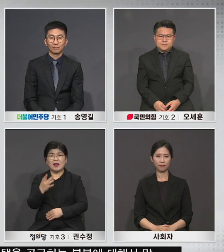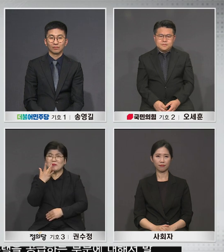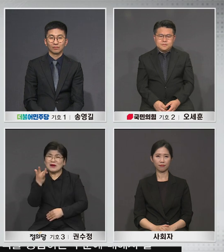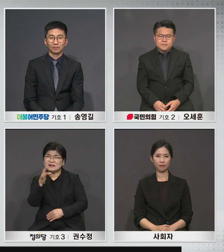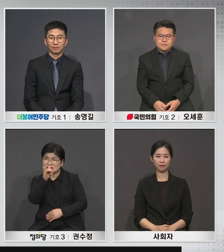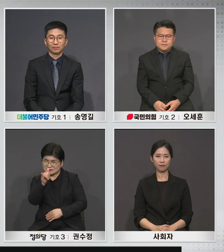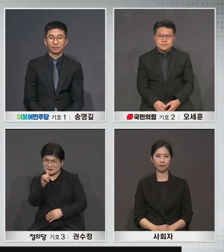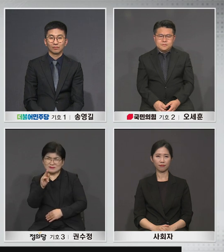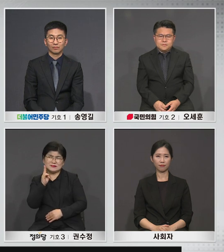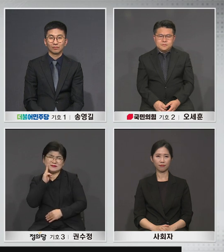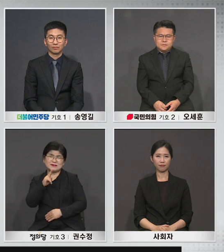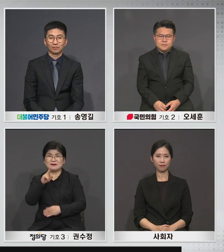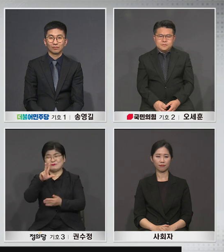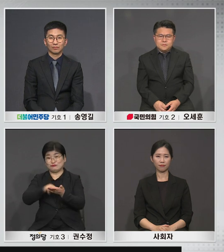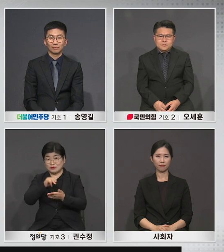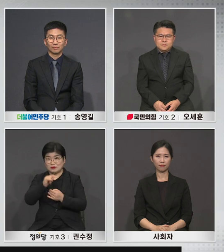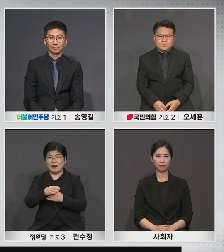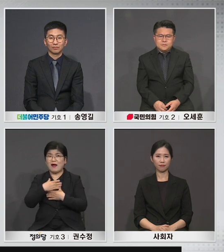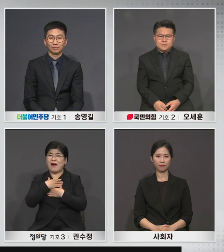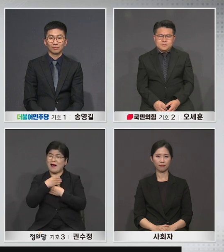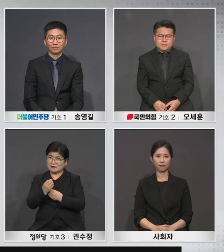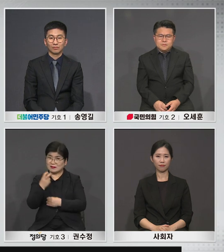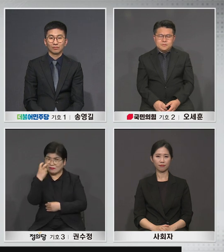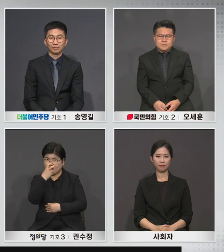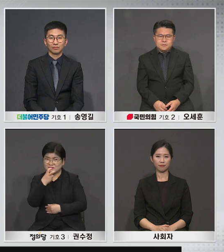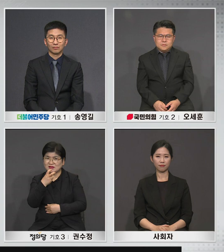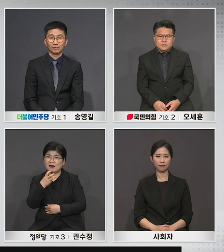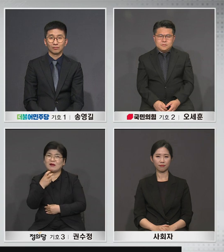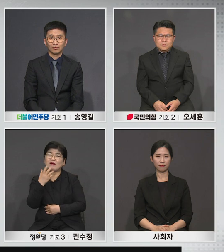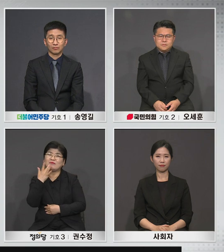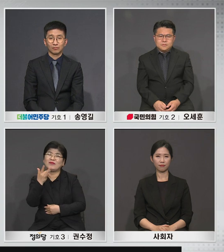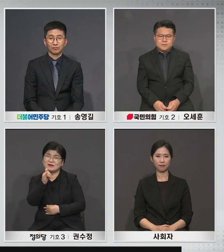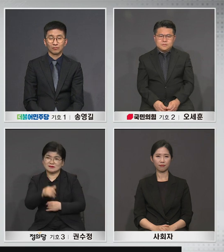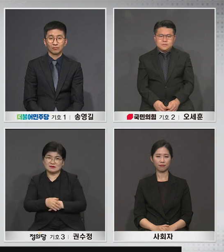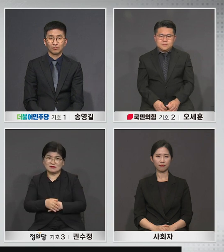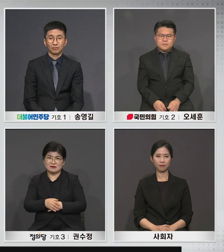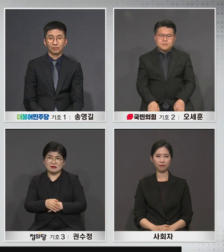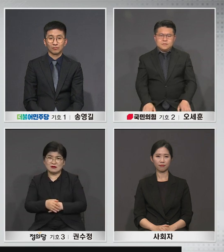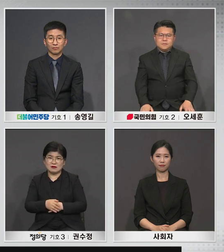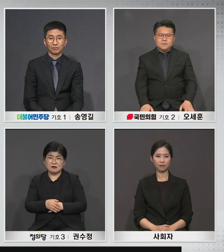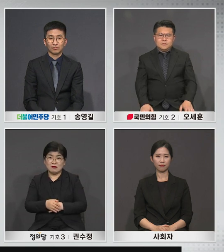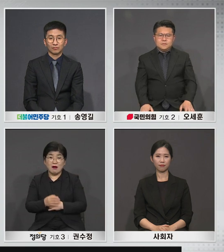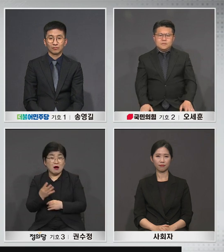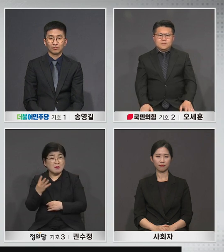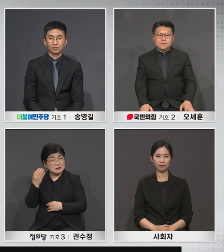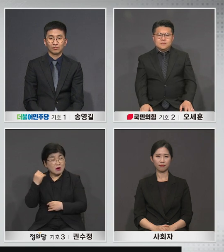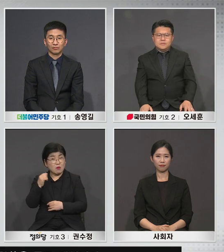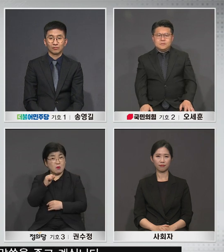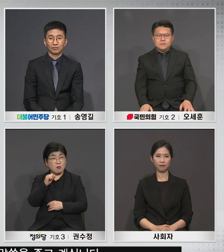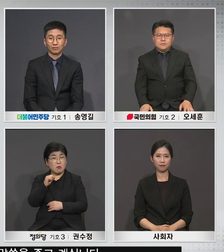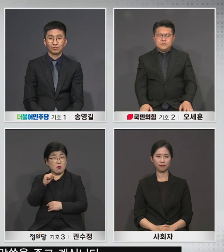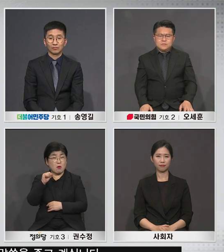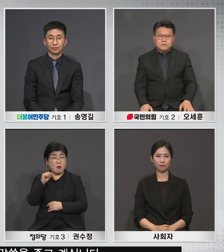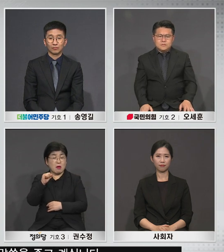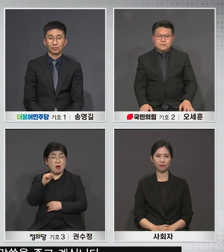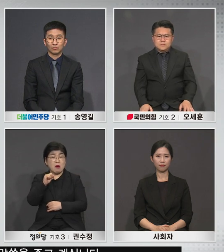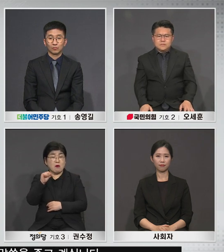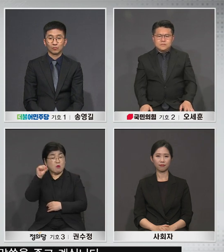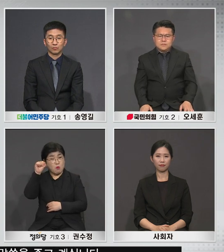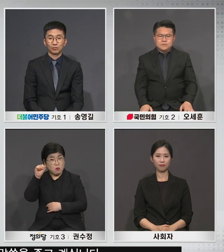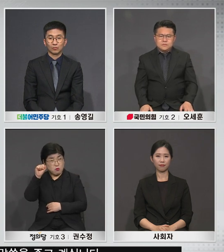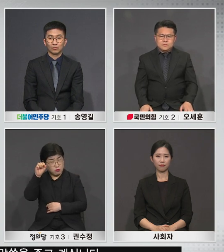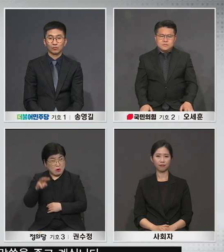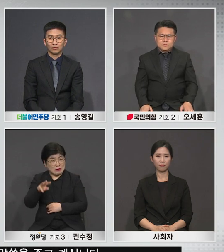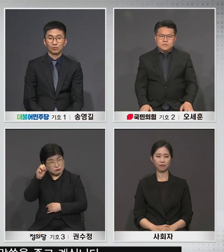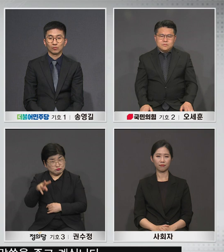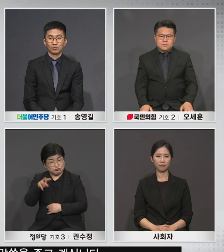심각한 부분은 안전진단의 문제입니다. 얼마 전에 현산, 광주에서 그렇게 참사를 일으켰던 현산과